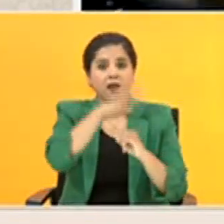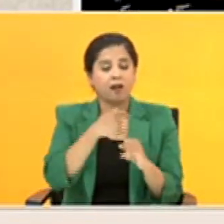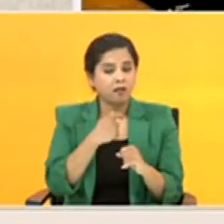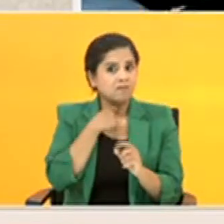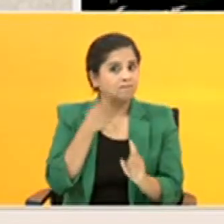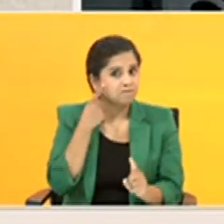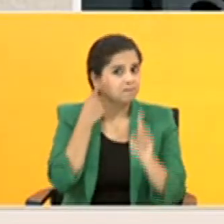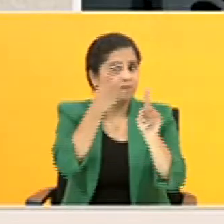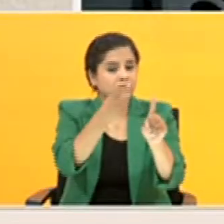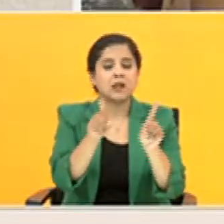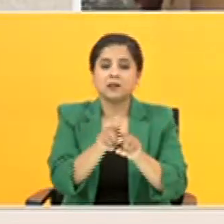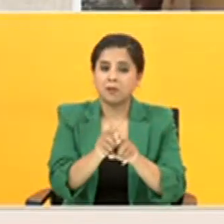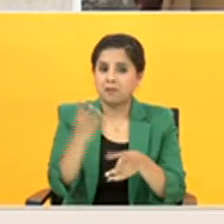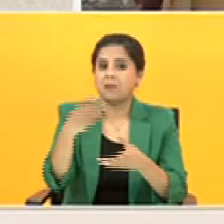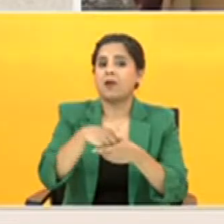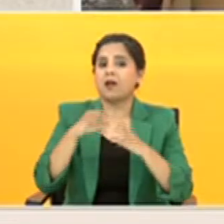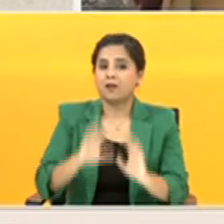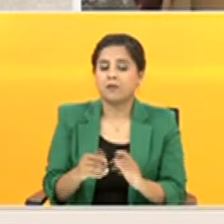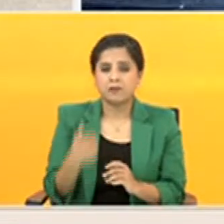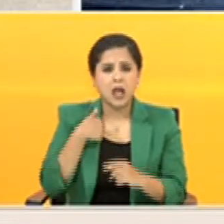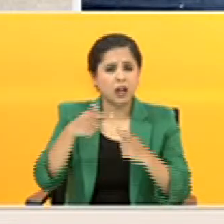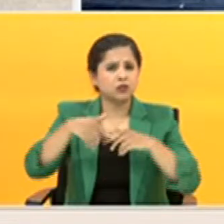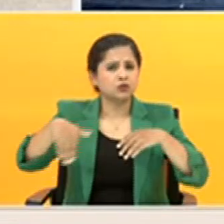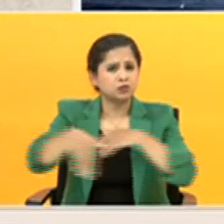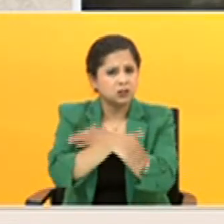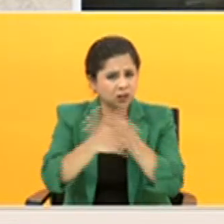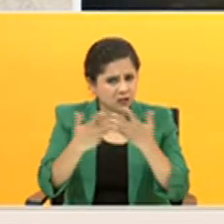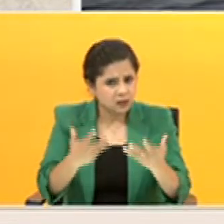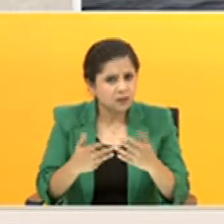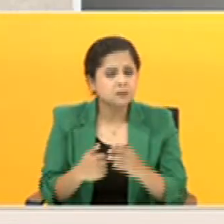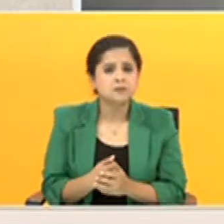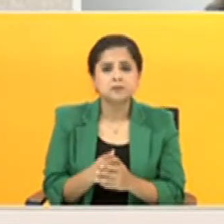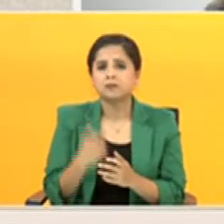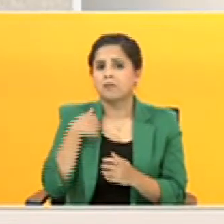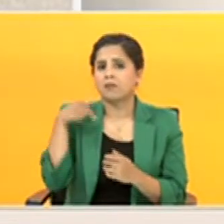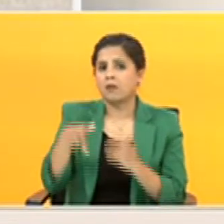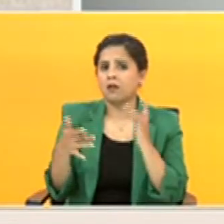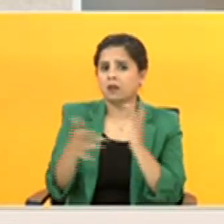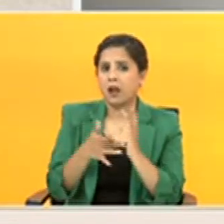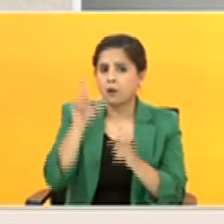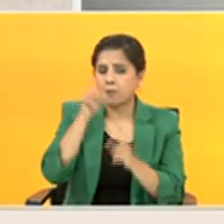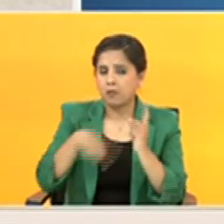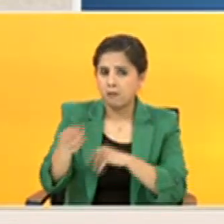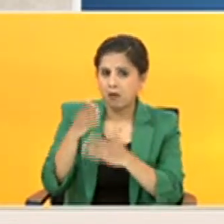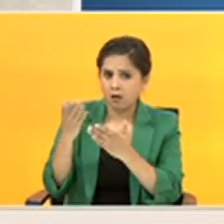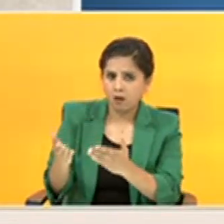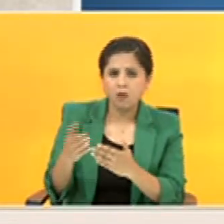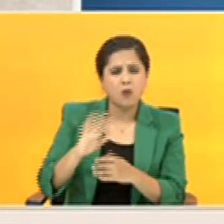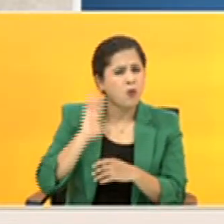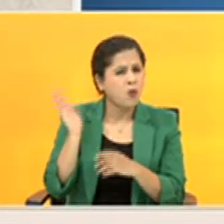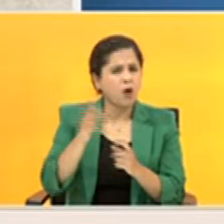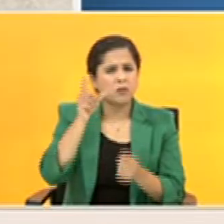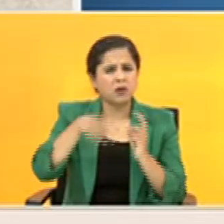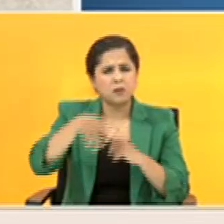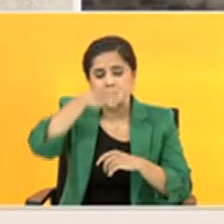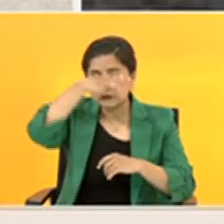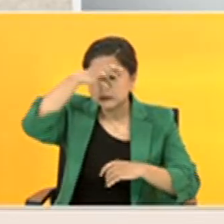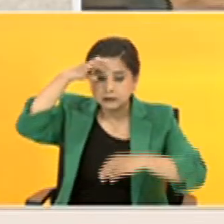था। हमारे इंजीनियर्स, हमारे तकनीशियन, हर किसी का